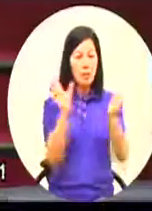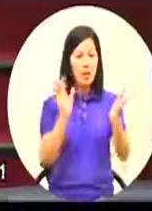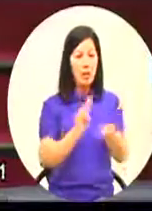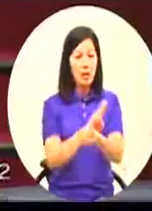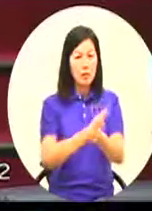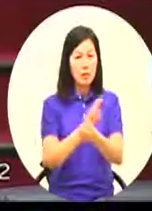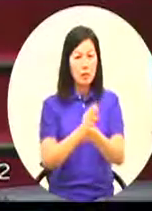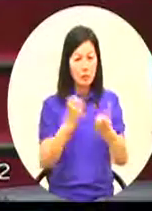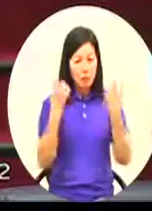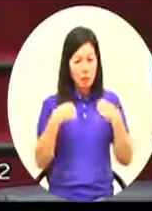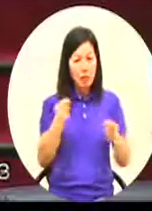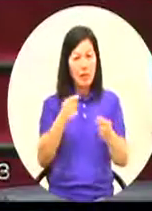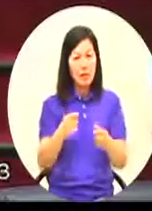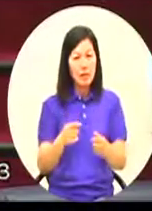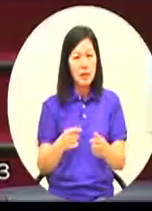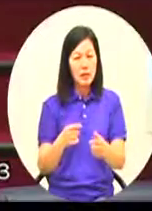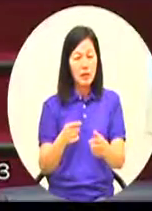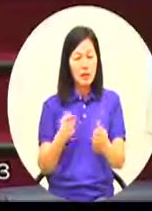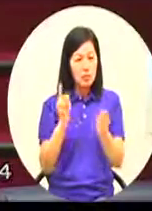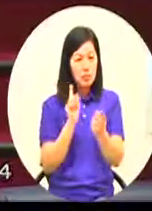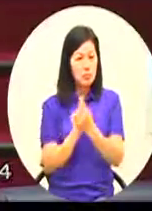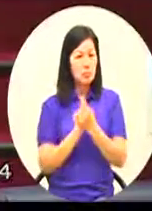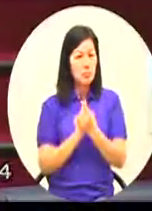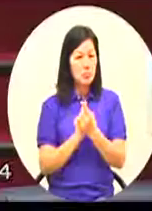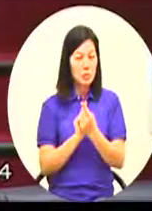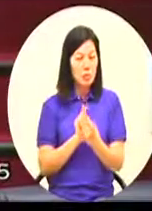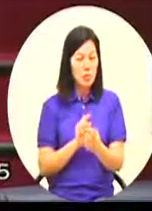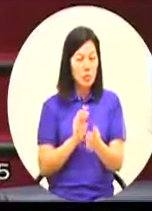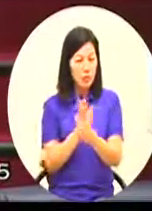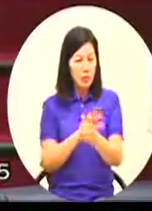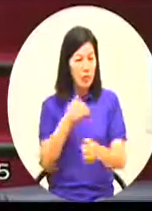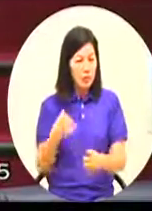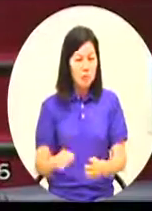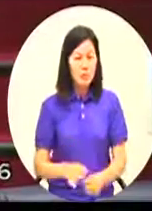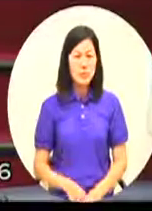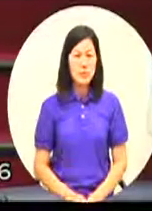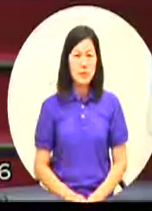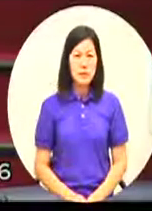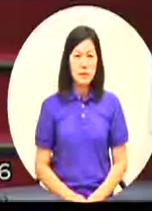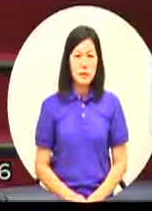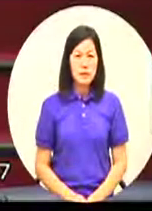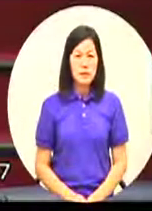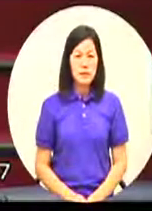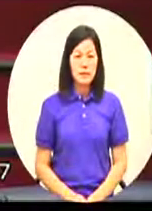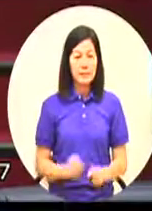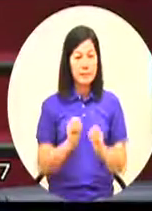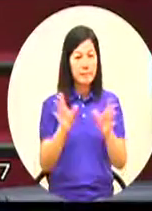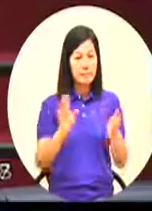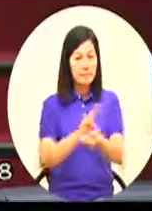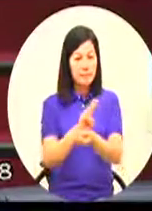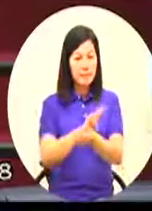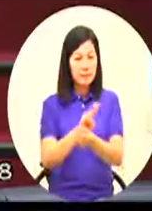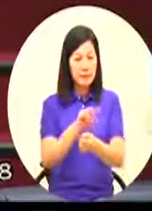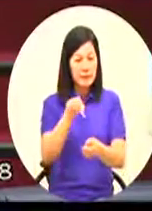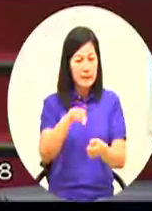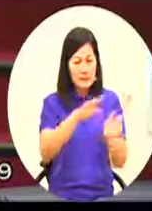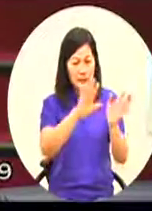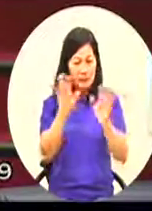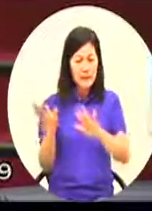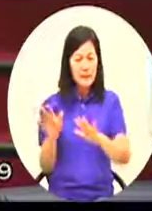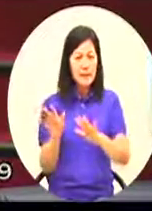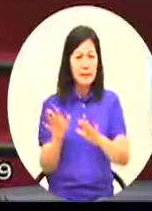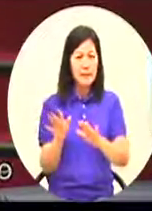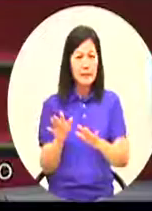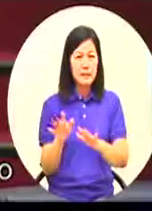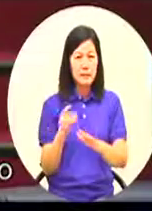到这样的一个待遇，你原来不知道我们茂林用这样的方式大